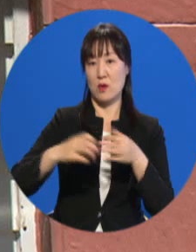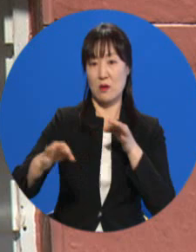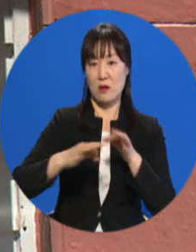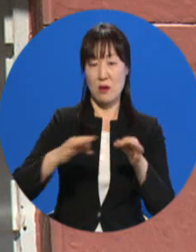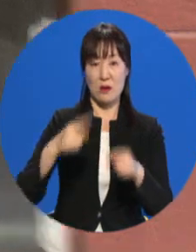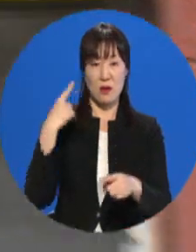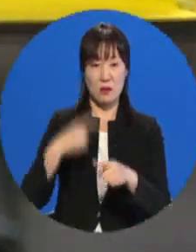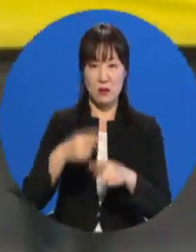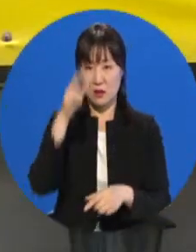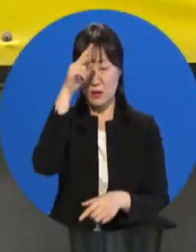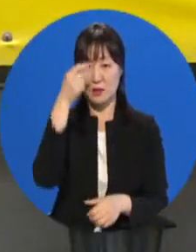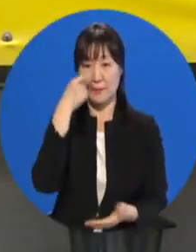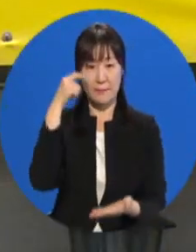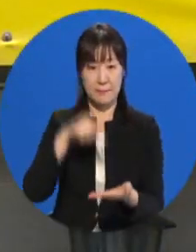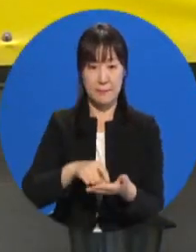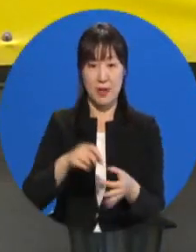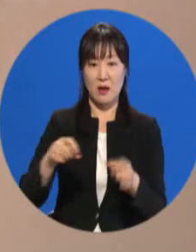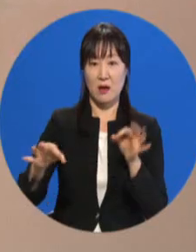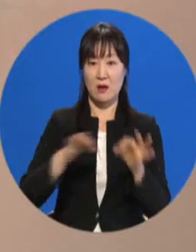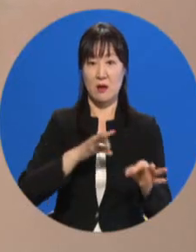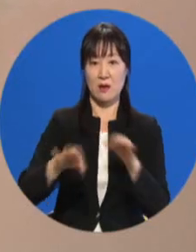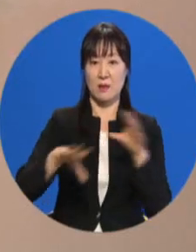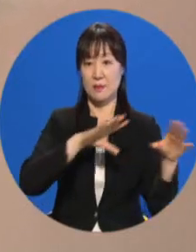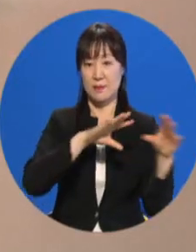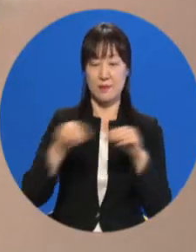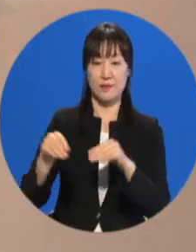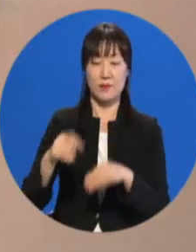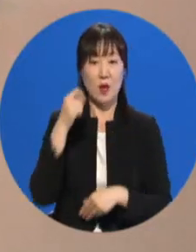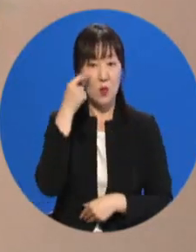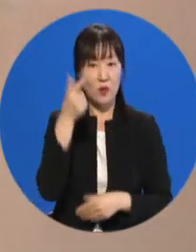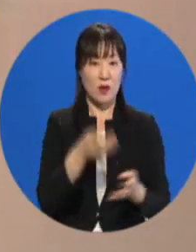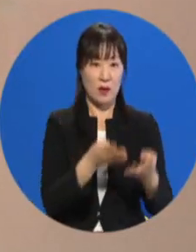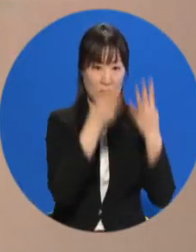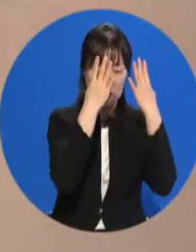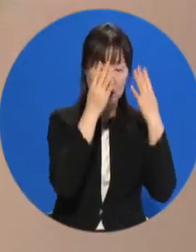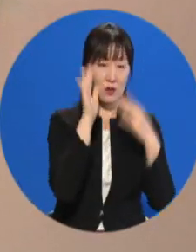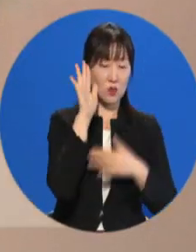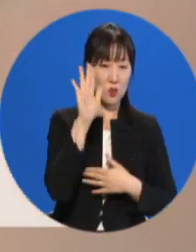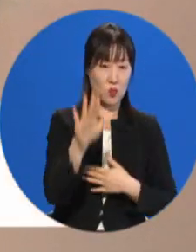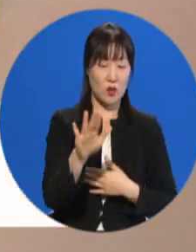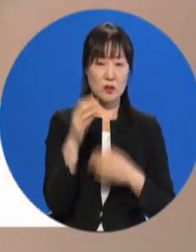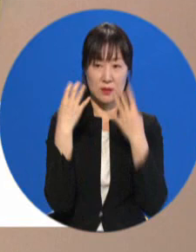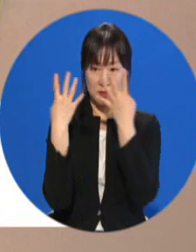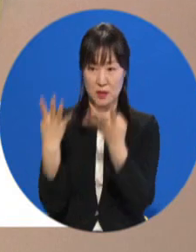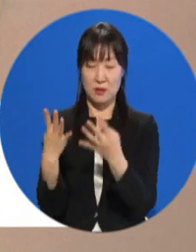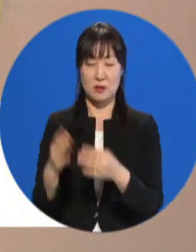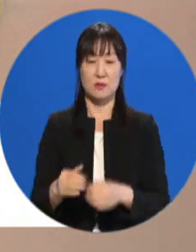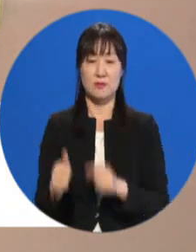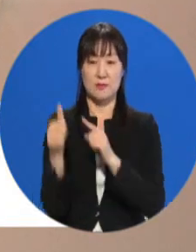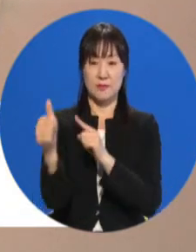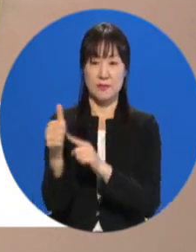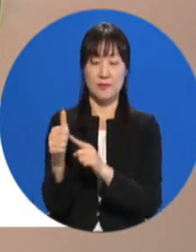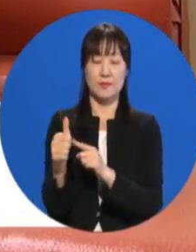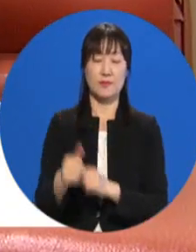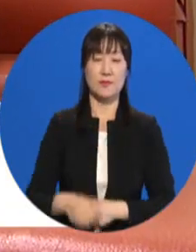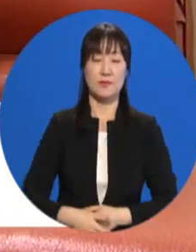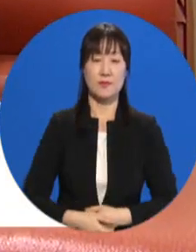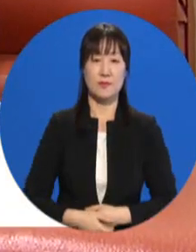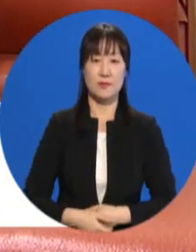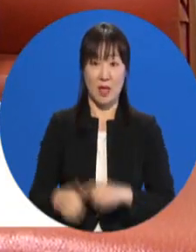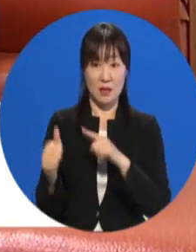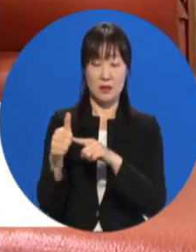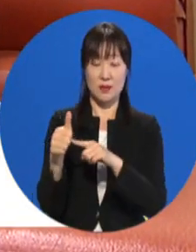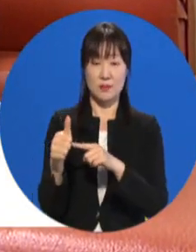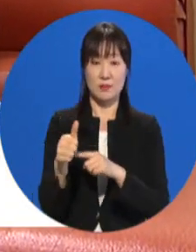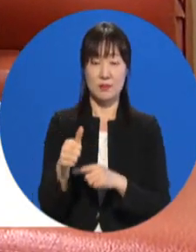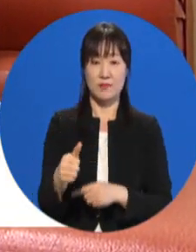적발돼 영업 정지를 당한 겁니다. 6개월 실형을 살고 최근 출소한 사행성 게임장 업주 A씨.